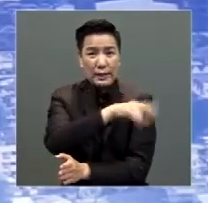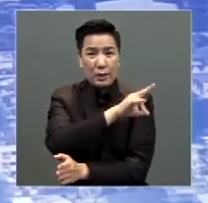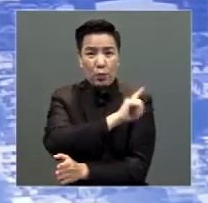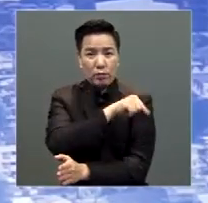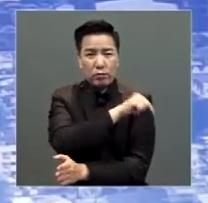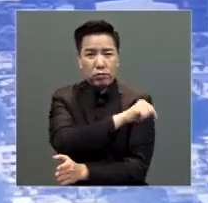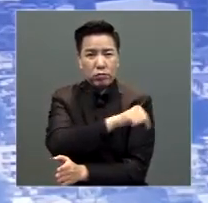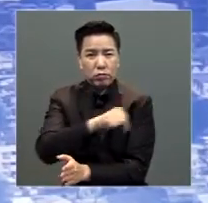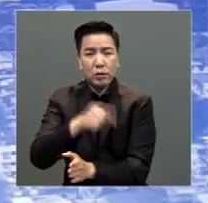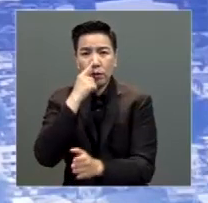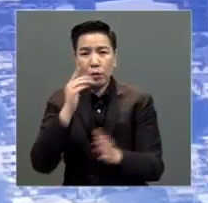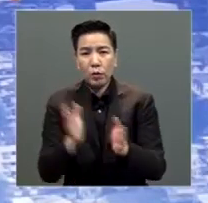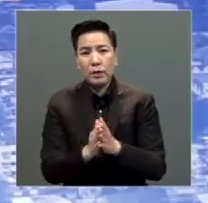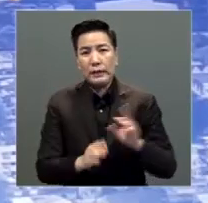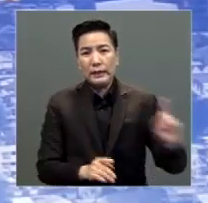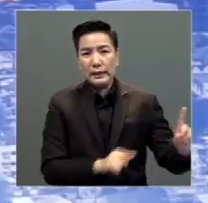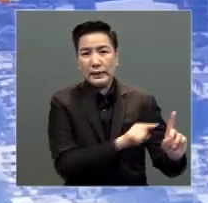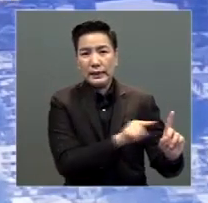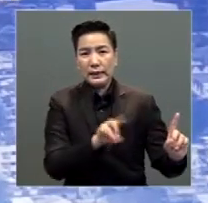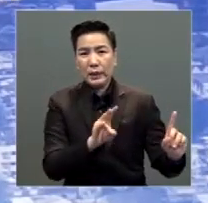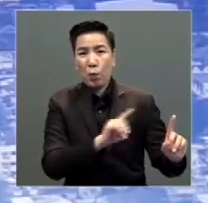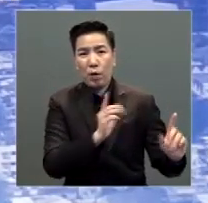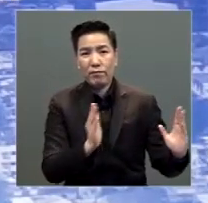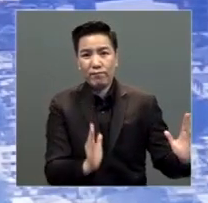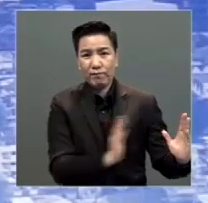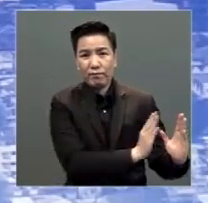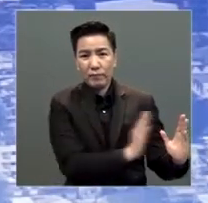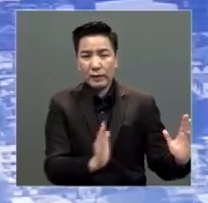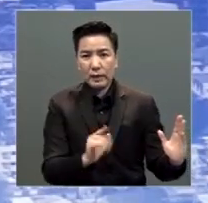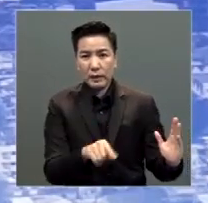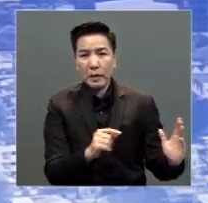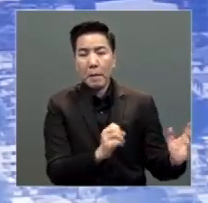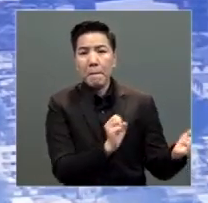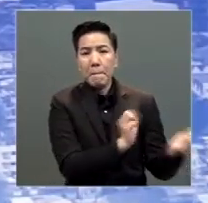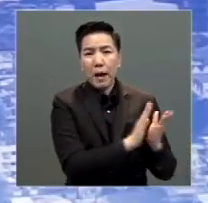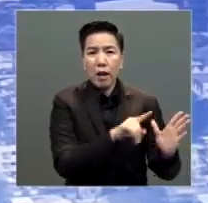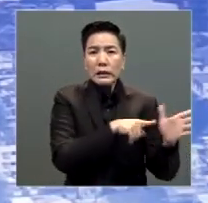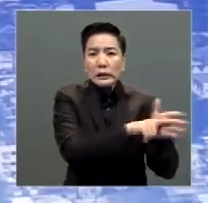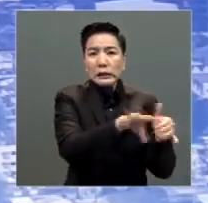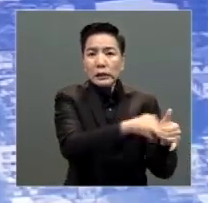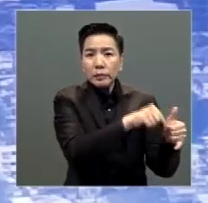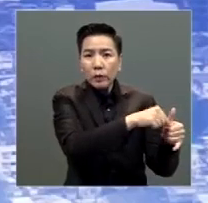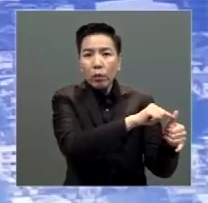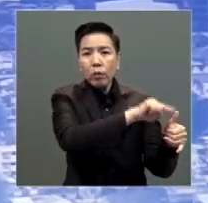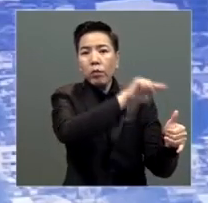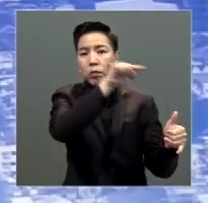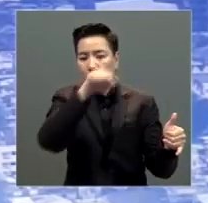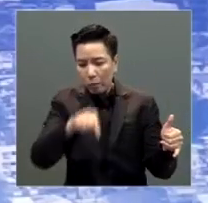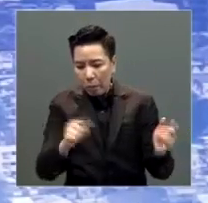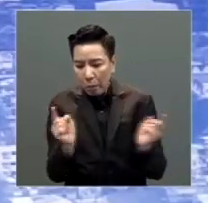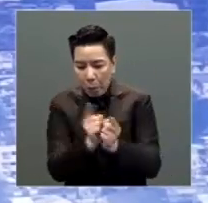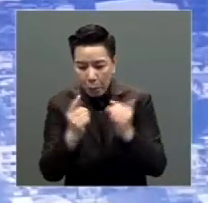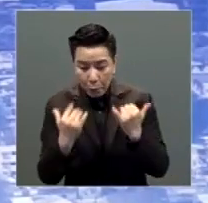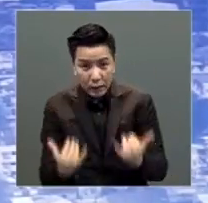วมกันหลายๆวันนั้นฮะ1-7วันที่แล้วเนี่ยอาจจะมีผลของวันนี้ทำให้มีตัวเลขของการเพิ่มขึ้นของวันนี้